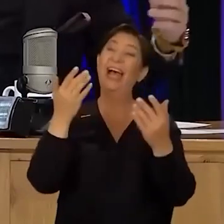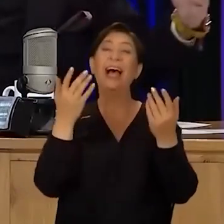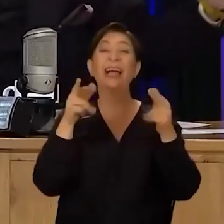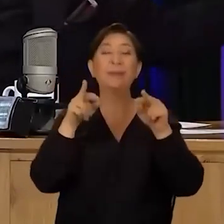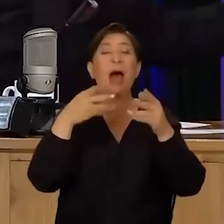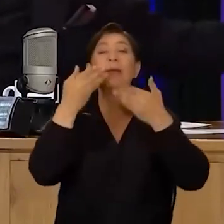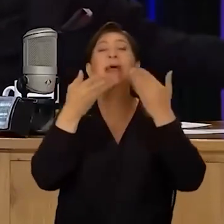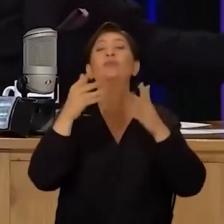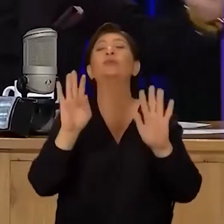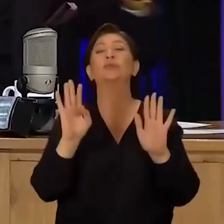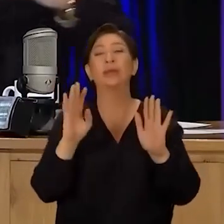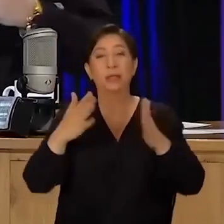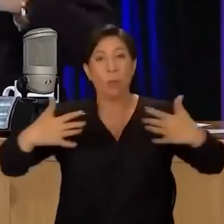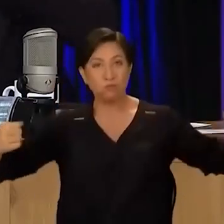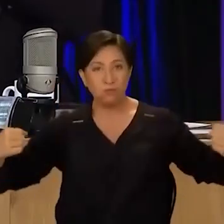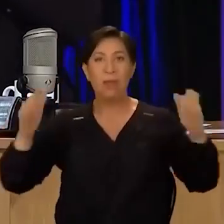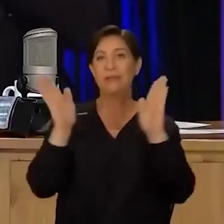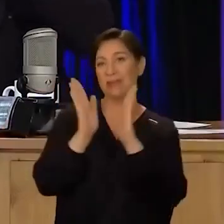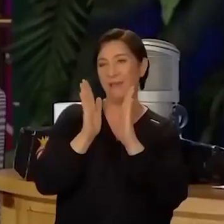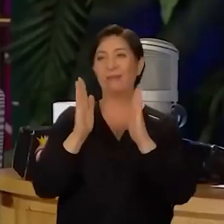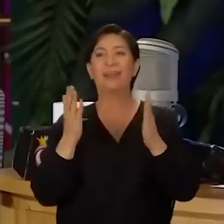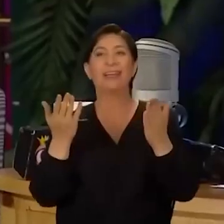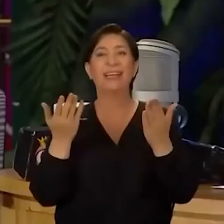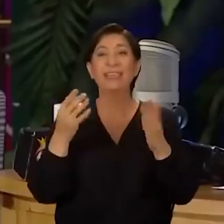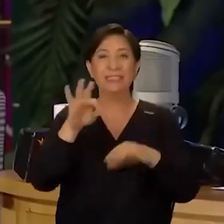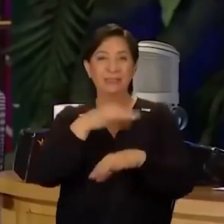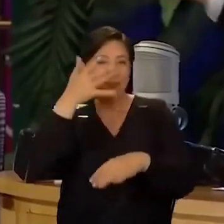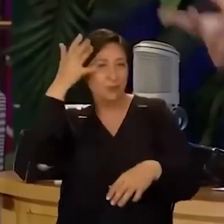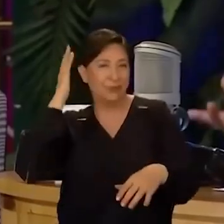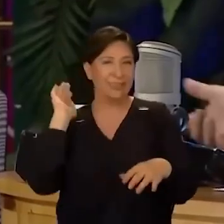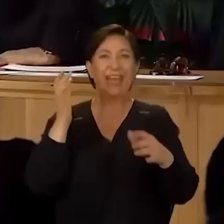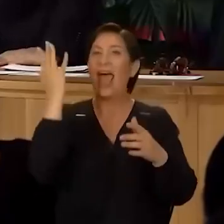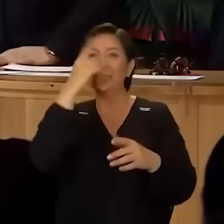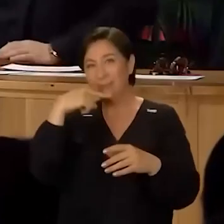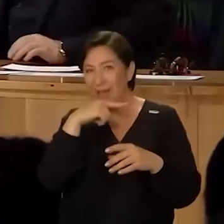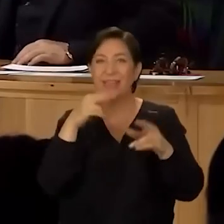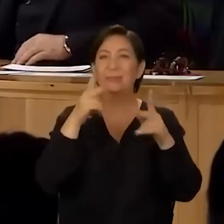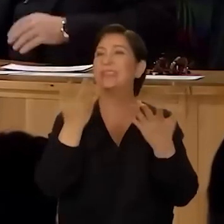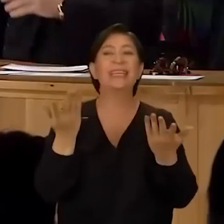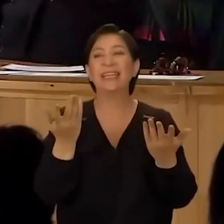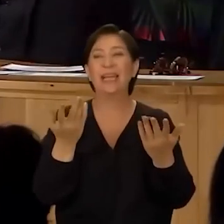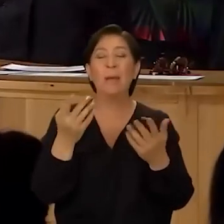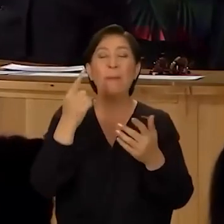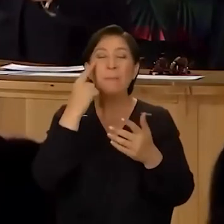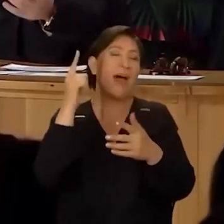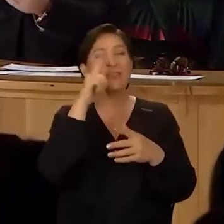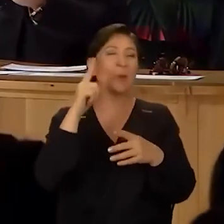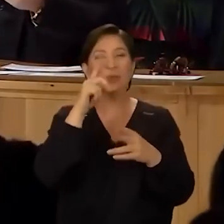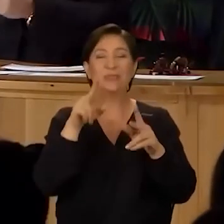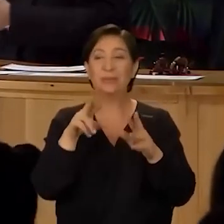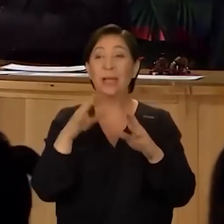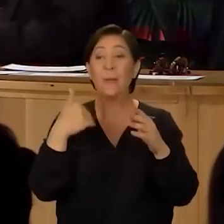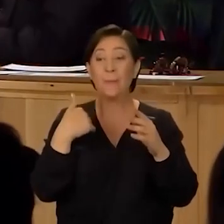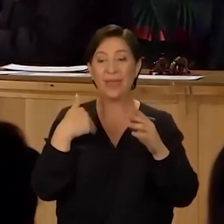kısa boylu işte Eline dar sarışın şöyle şeyler yok seninle Türk müziğindeki gibi Mavi Gözlüm falan